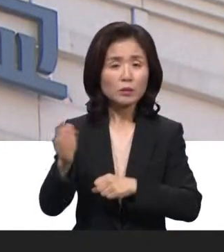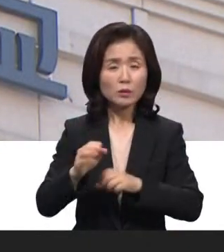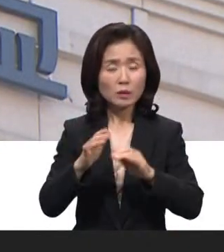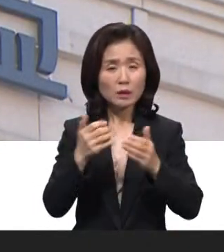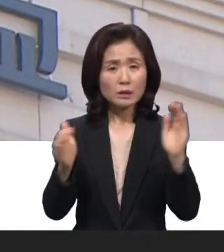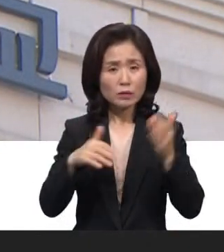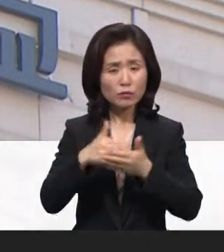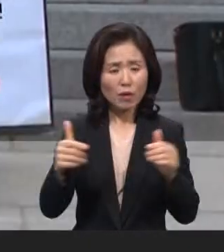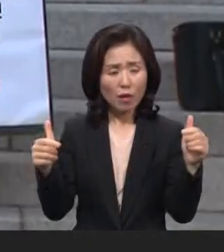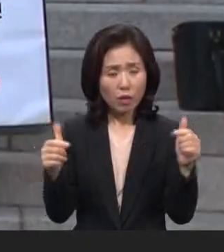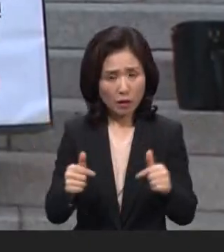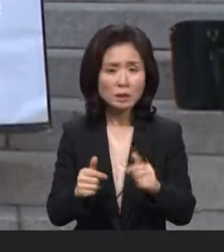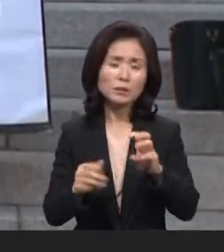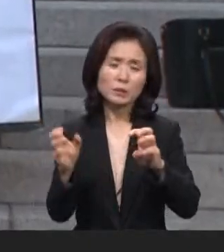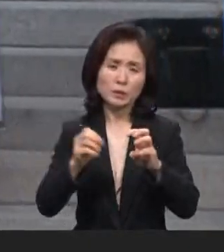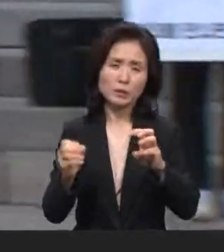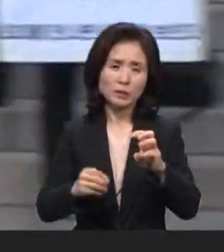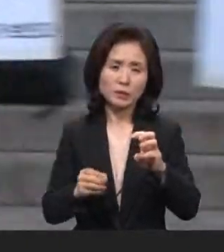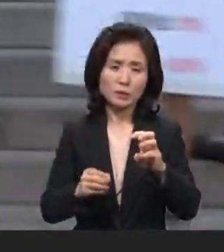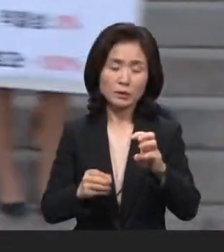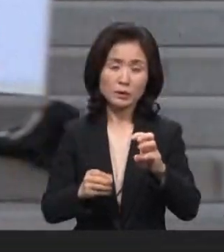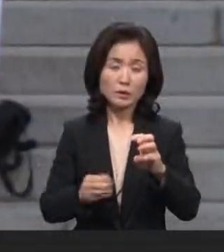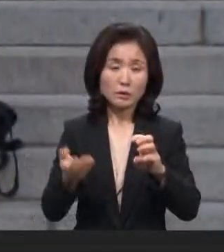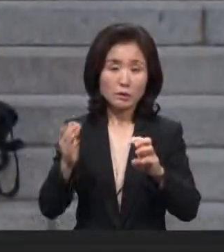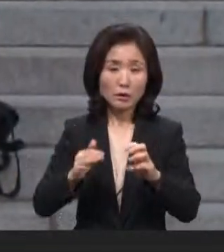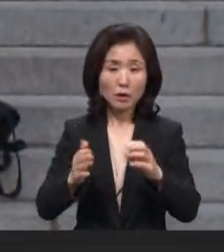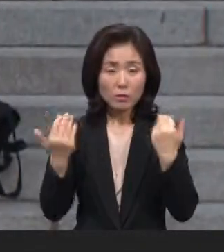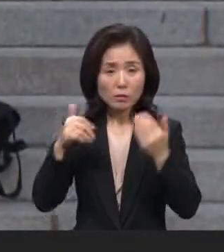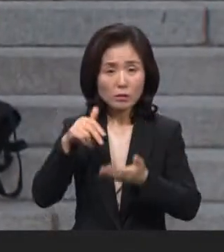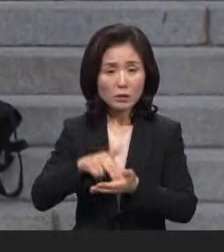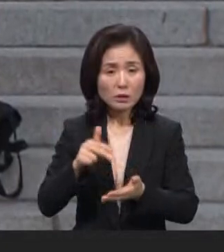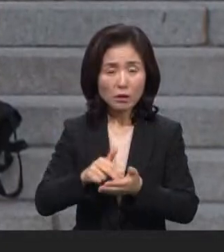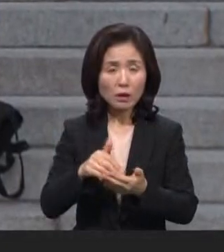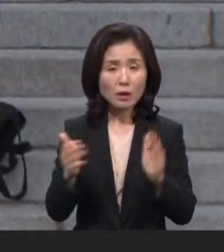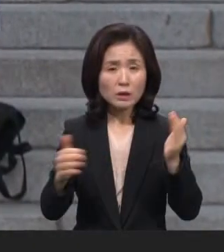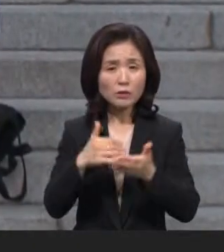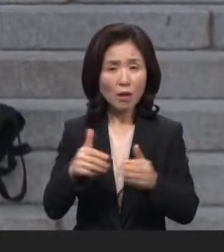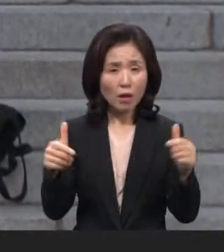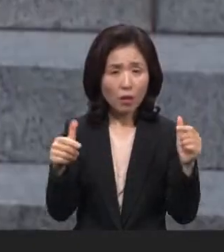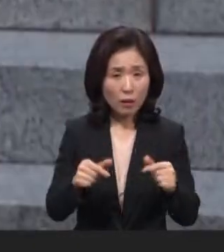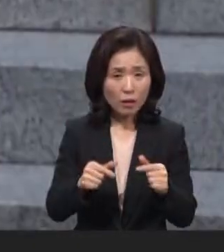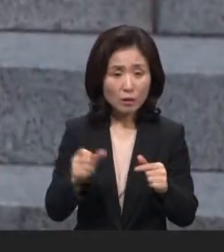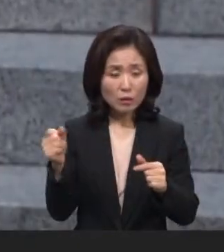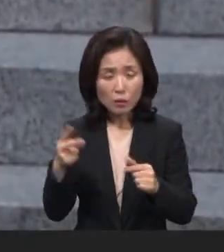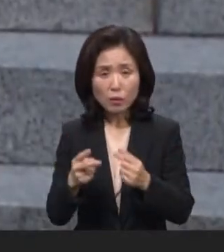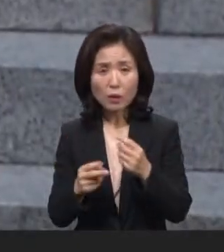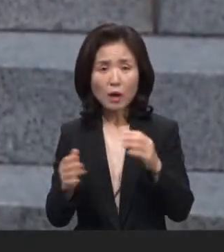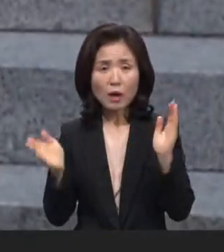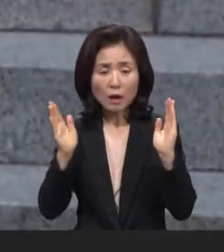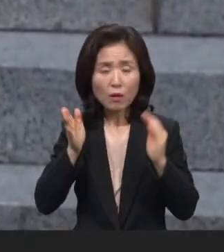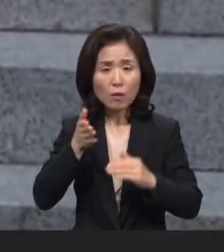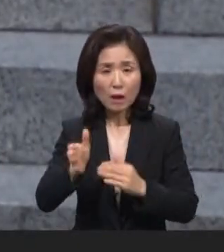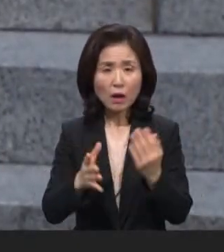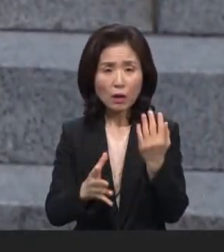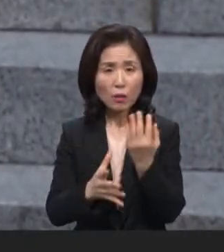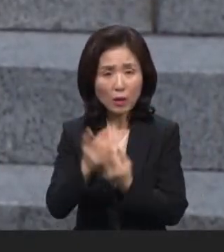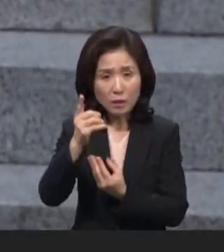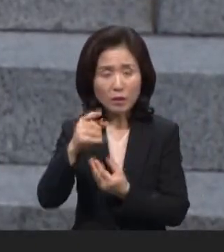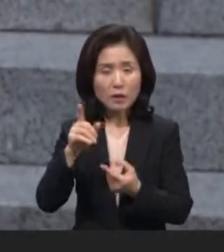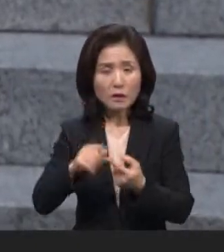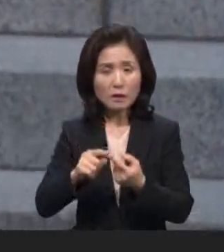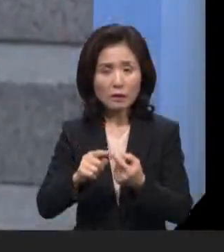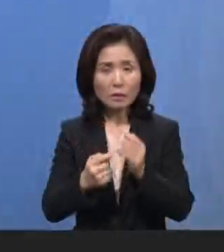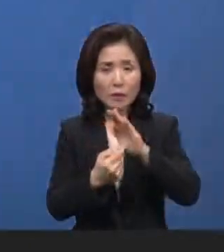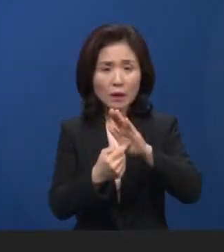합니다. 그런데 학교 측이 정원 감축에 더해 학과 통폐합안까지 들고 나오자 사범대와 학생들이 반발하고 나선